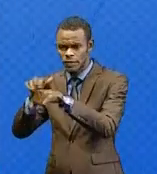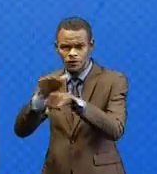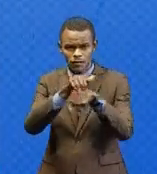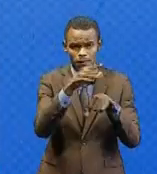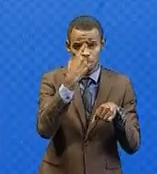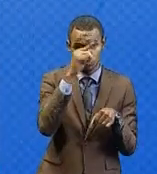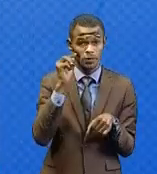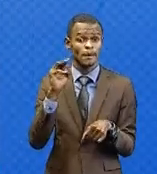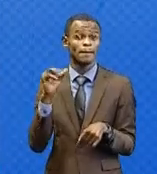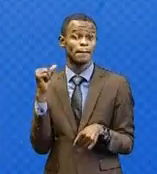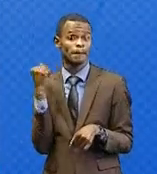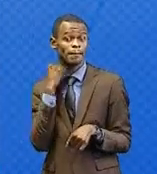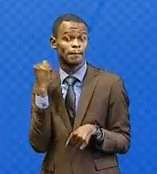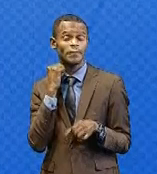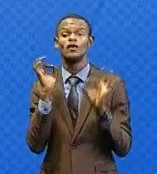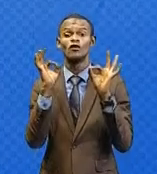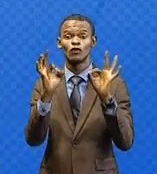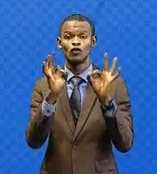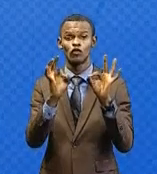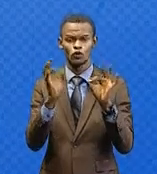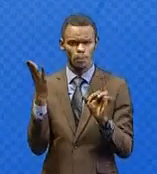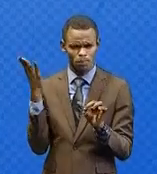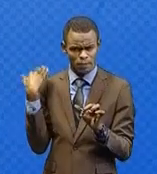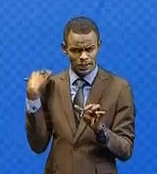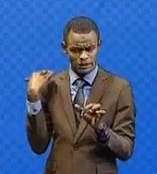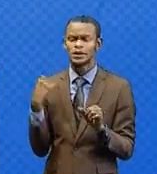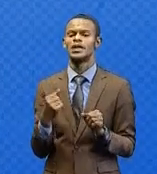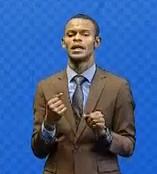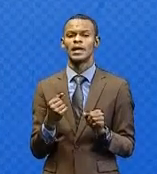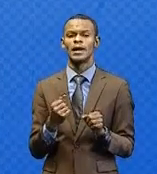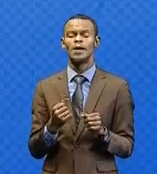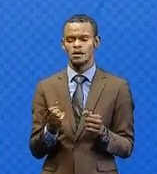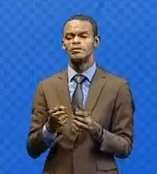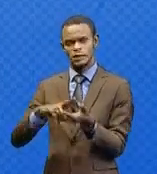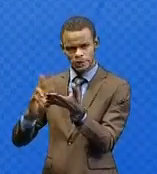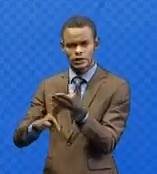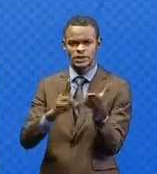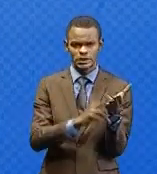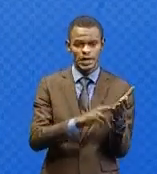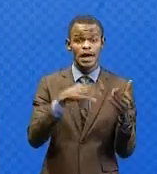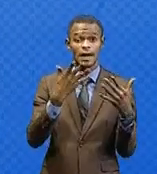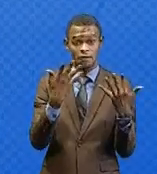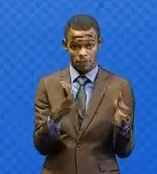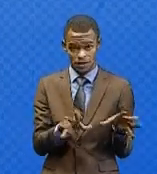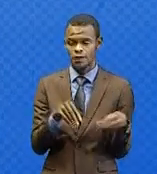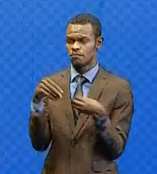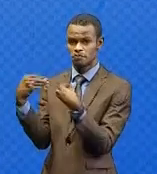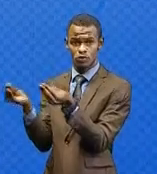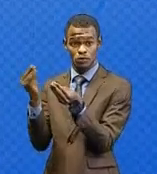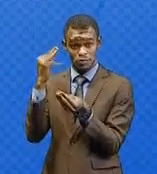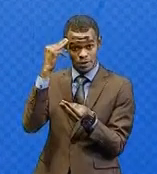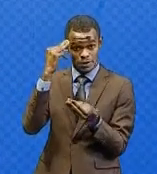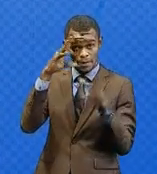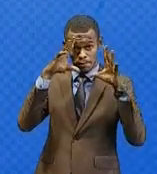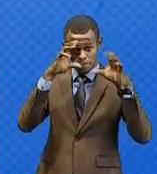promu par les décrets du 22 janvier 2019 et très prochainement, le président de la République, chef de l'État, promulguera